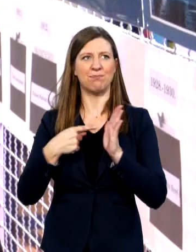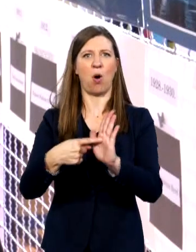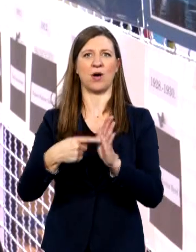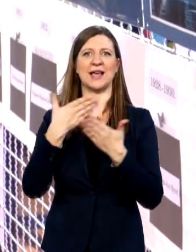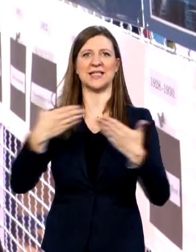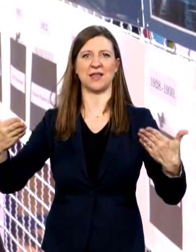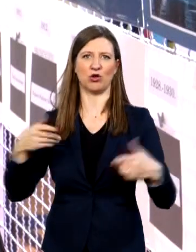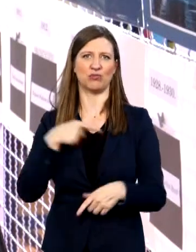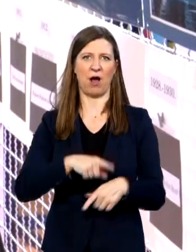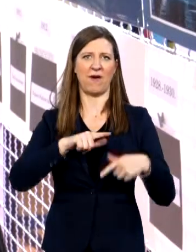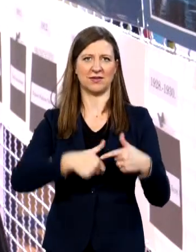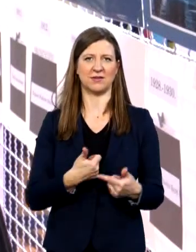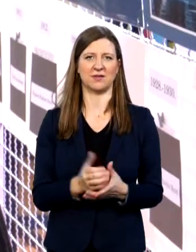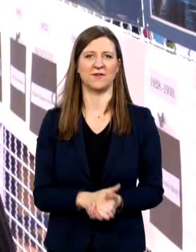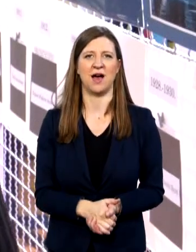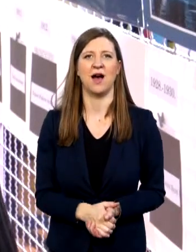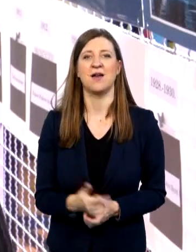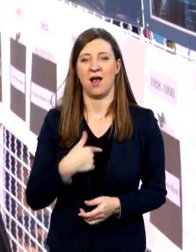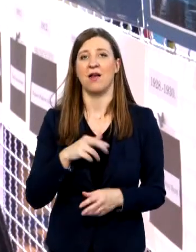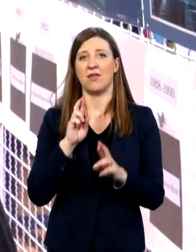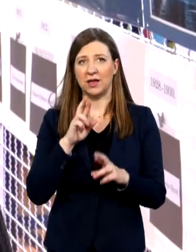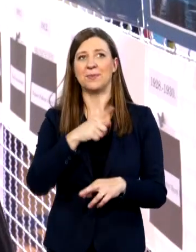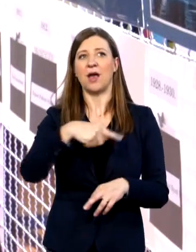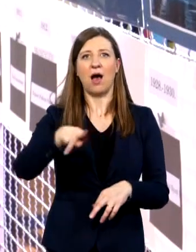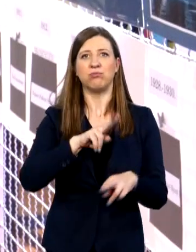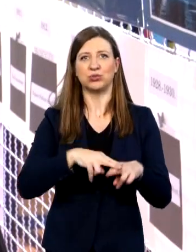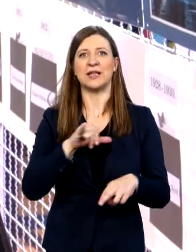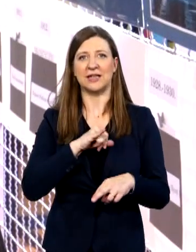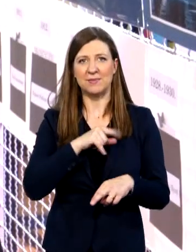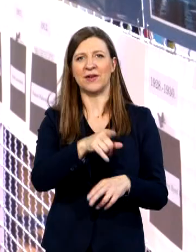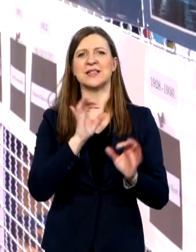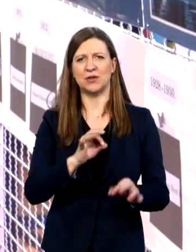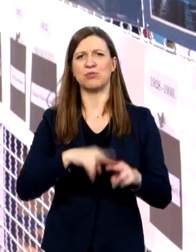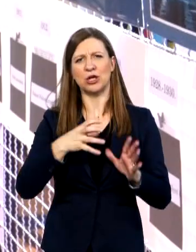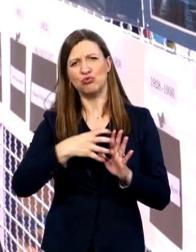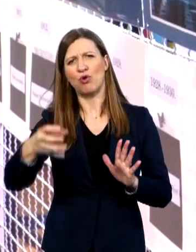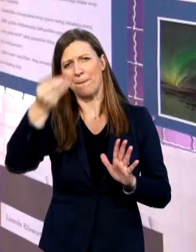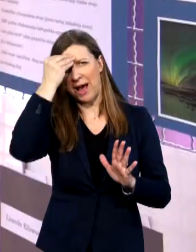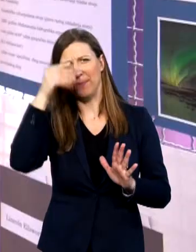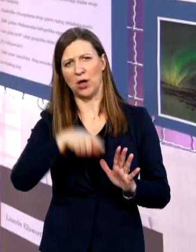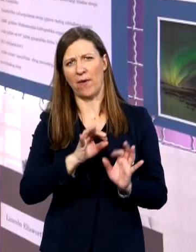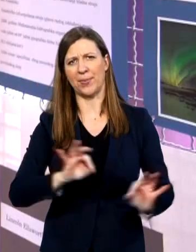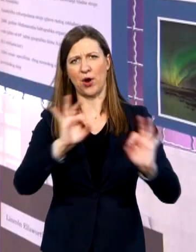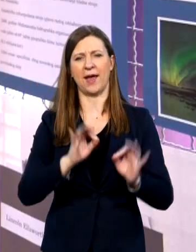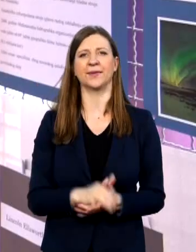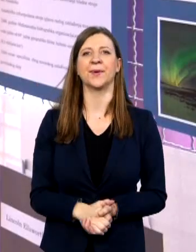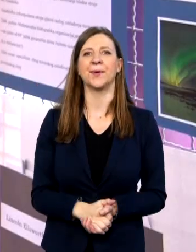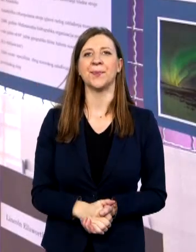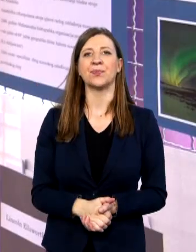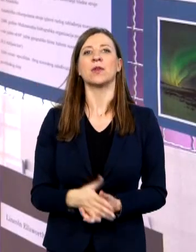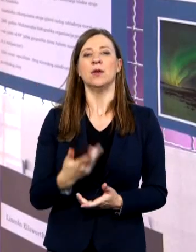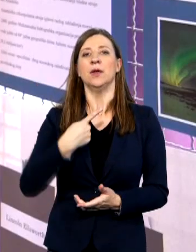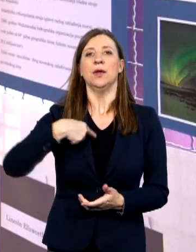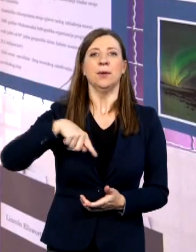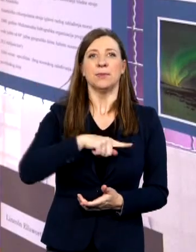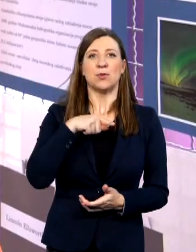I evo, nadam se da će im zanimljivo biti, da će im ovaj projekt ostati u lijepom sjećanju. Mi zapravo samo nastavljamo nešto